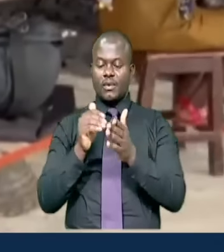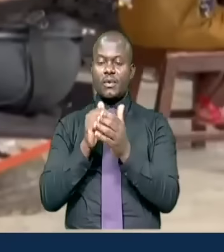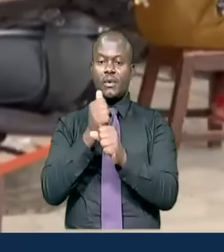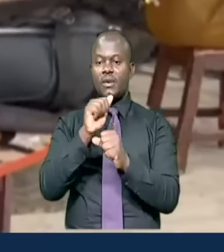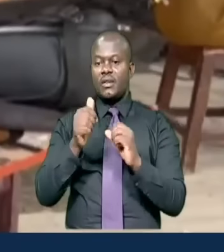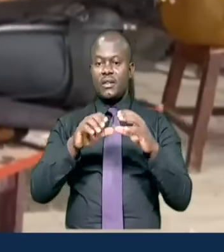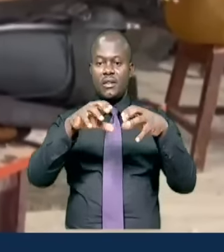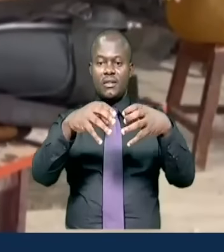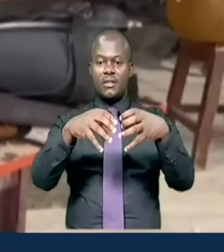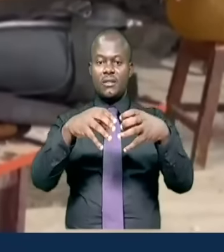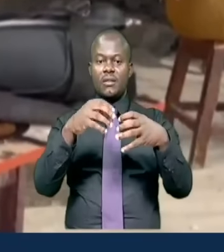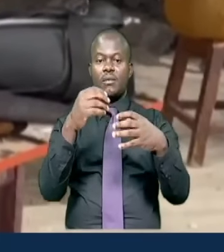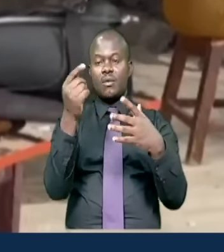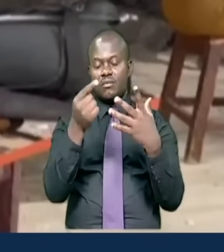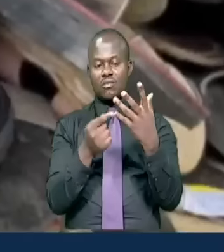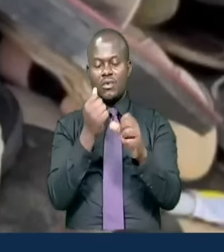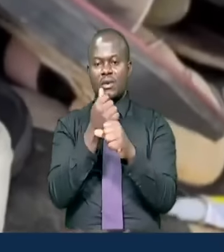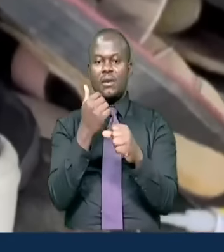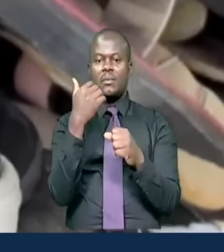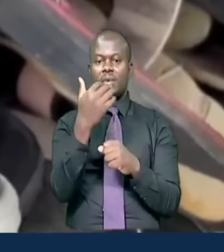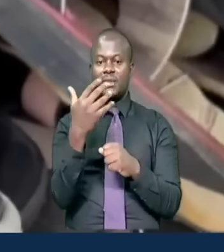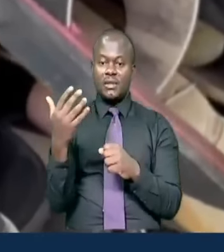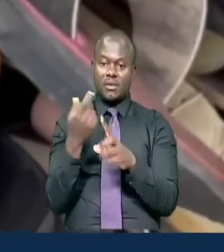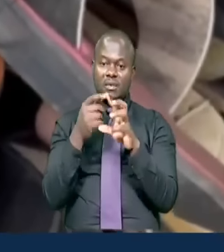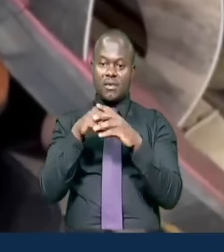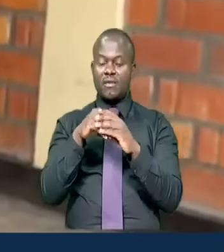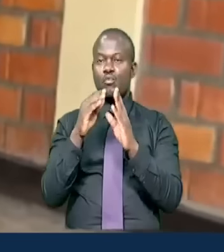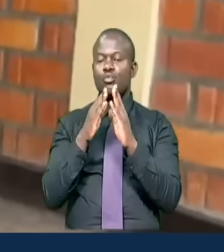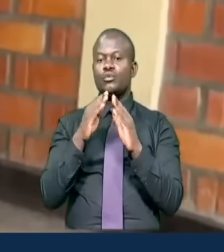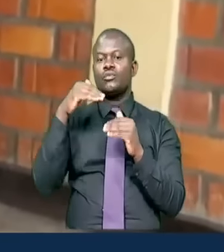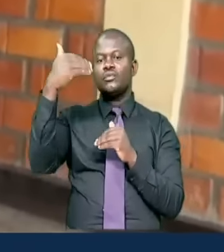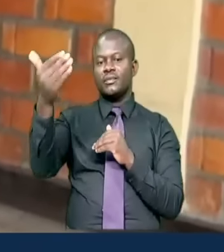n'irindi tsinda ry'abanyabukorikori 55 baturuka hanze y'umudugudu